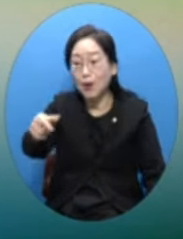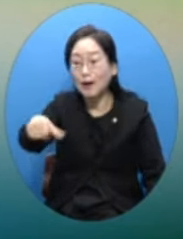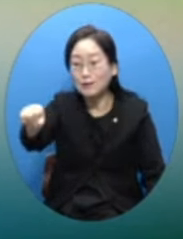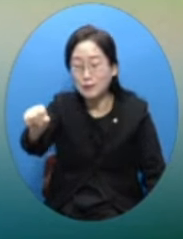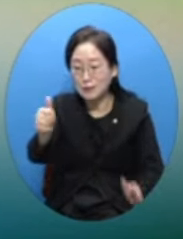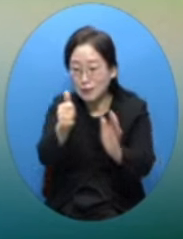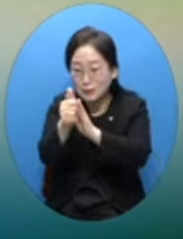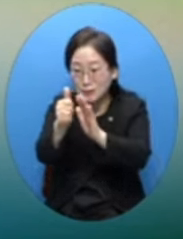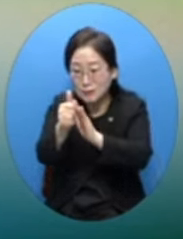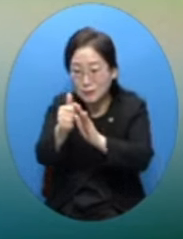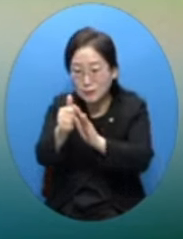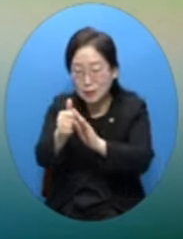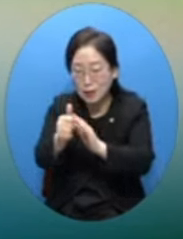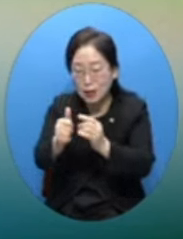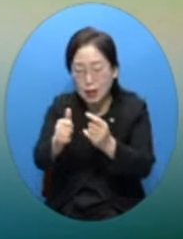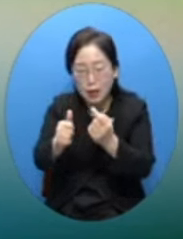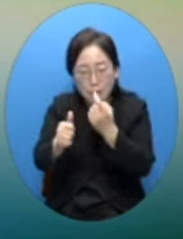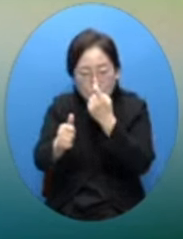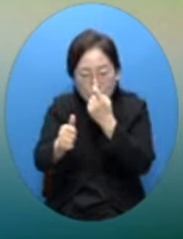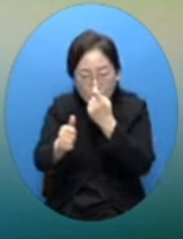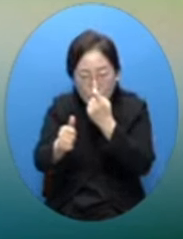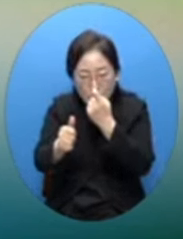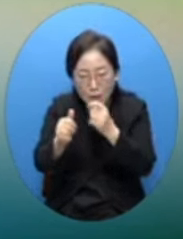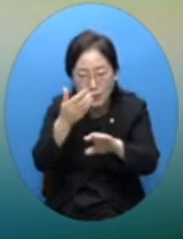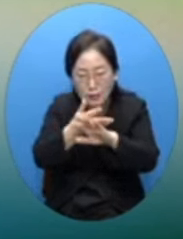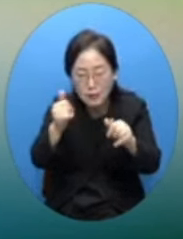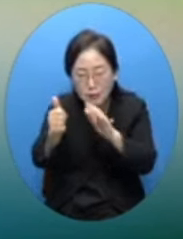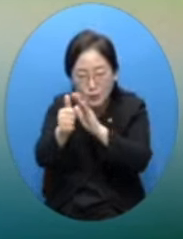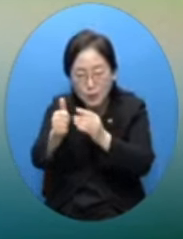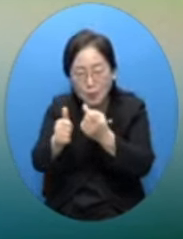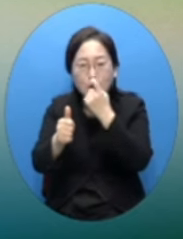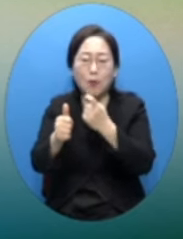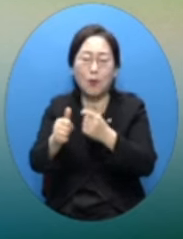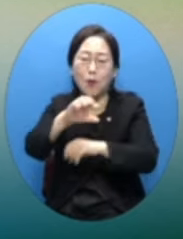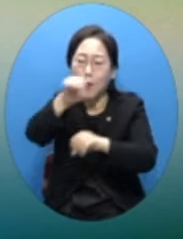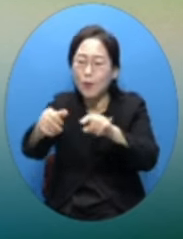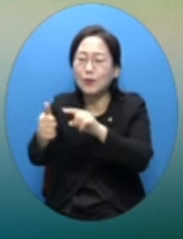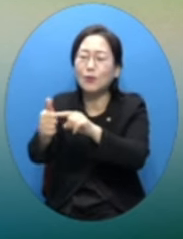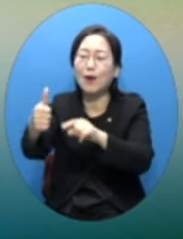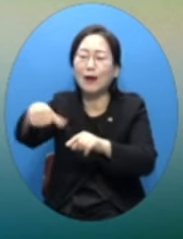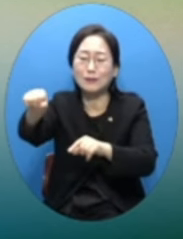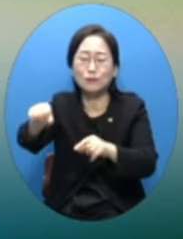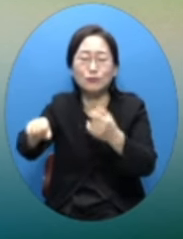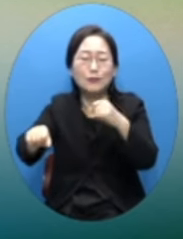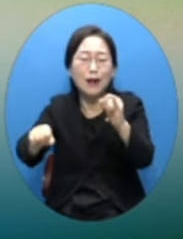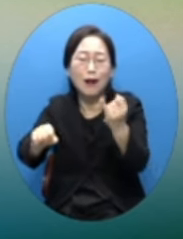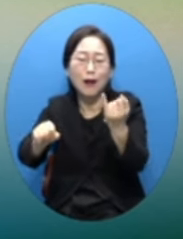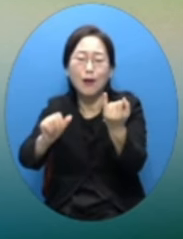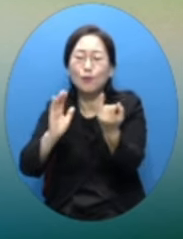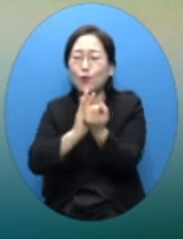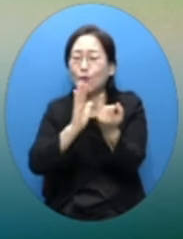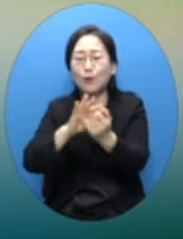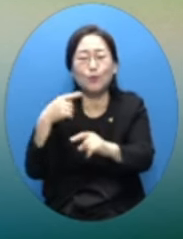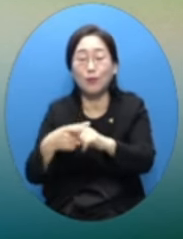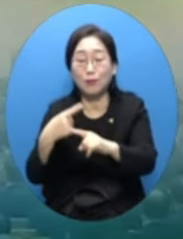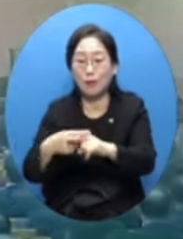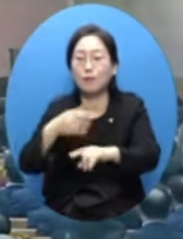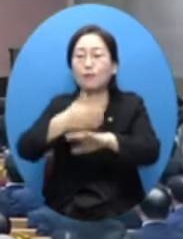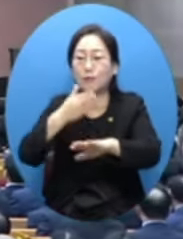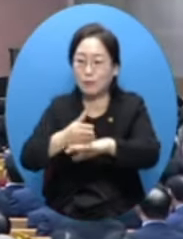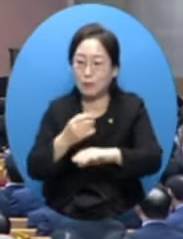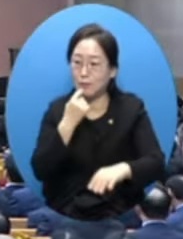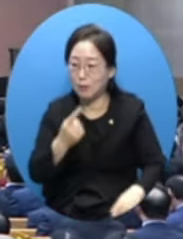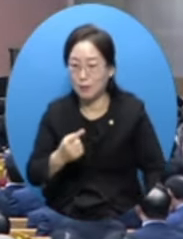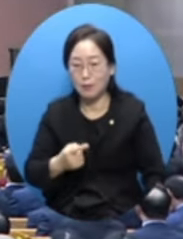사람 섬기는 법을 섬기는 일을 배우기 시작했어요. 오히려 준영이가 우리 아이를 돕고 있어요 하고 또 고마워했습니다. 참 훌륭한